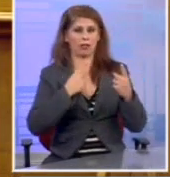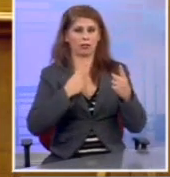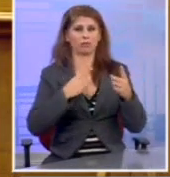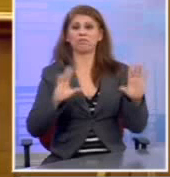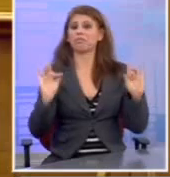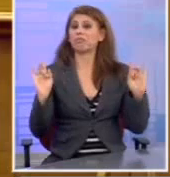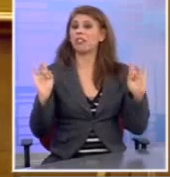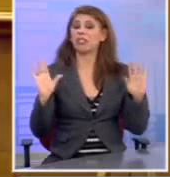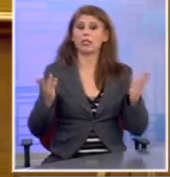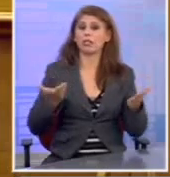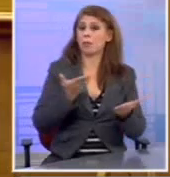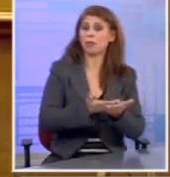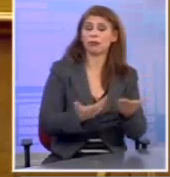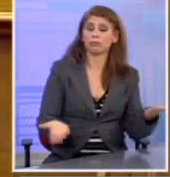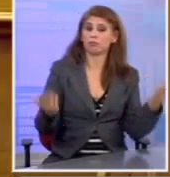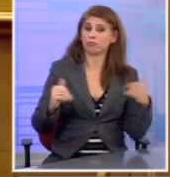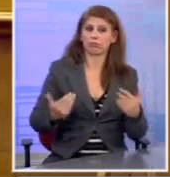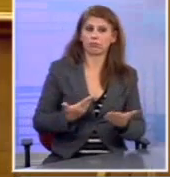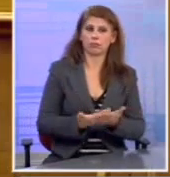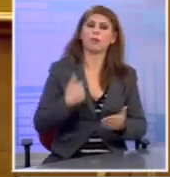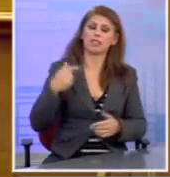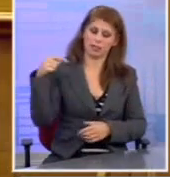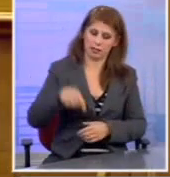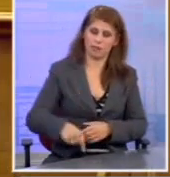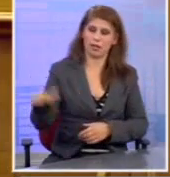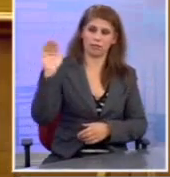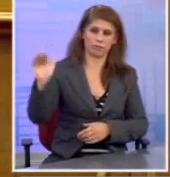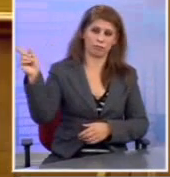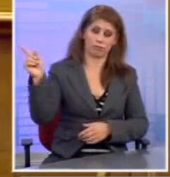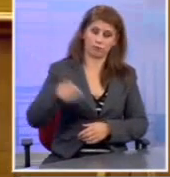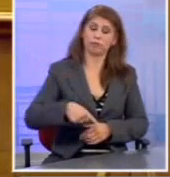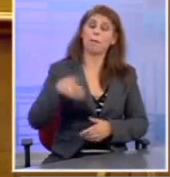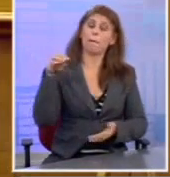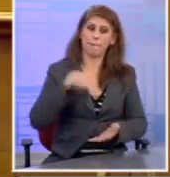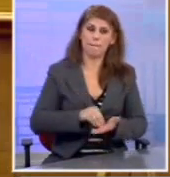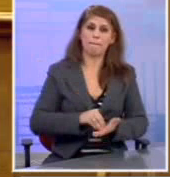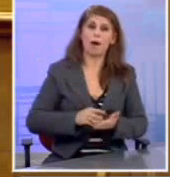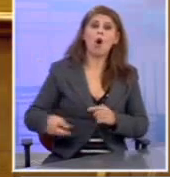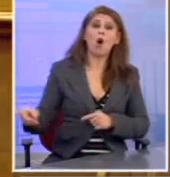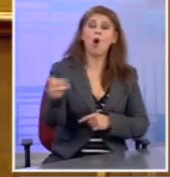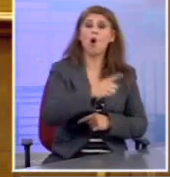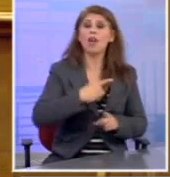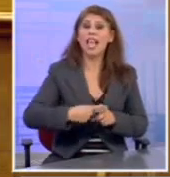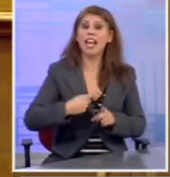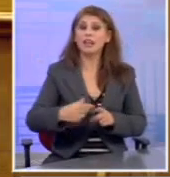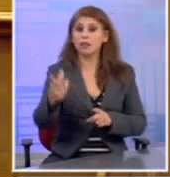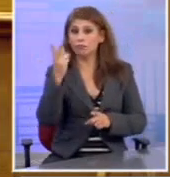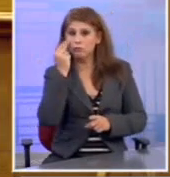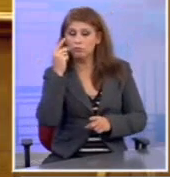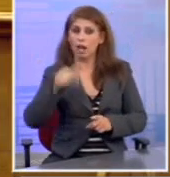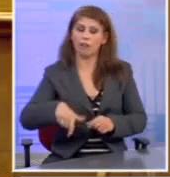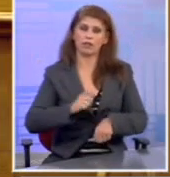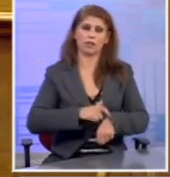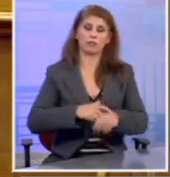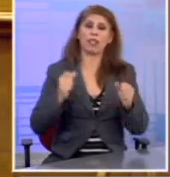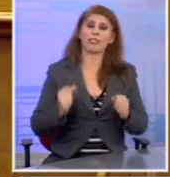καταθέσετε προτάσεις. Σας καλούμε σήμερα εκ νέου και ενώπιον του ελληνικού λαού που μας παρακολουθεί να πάρετε θέση